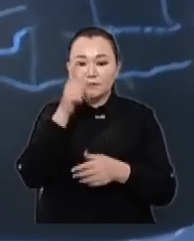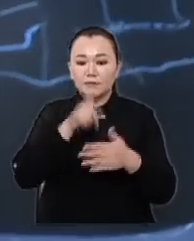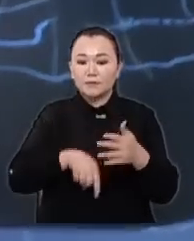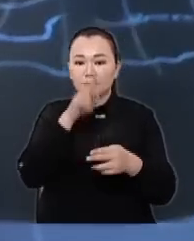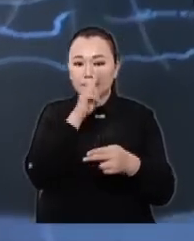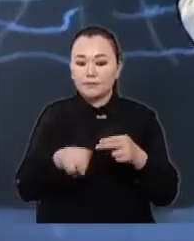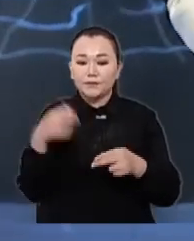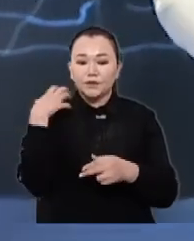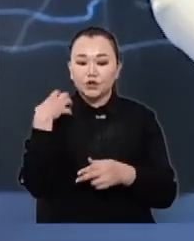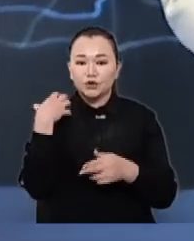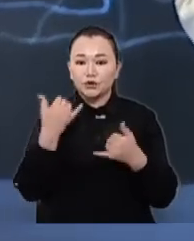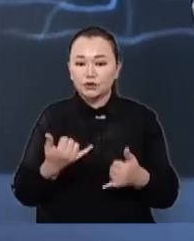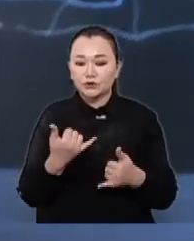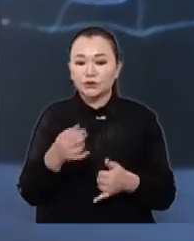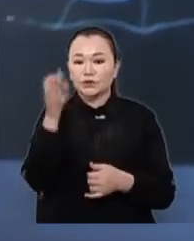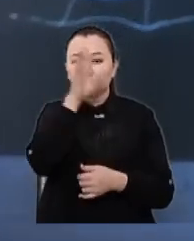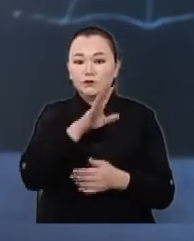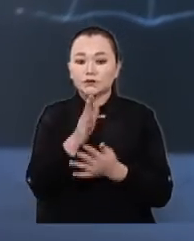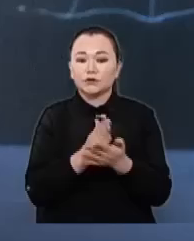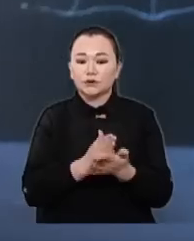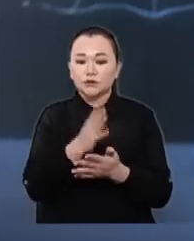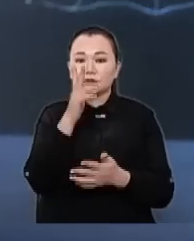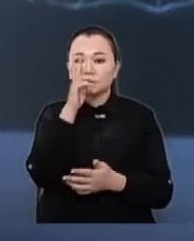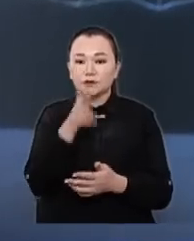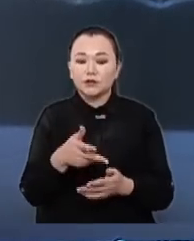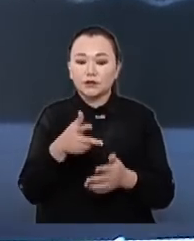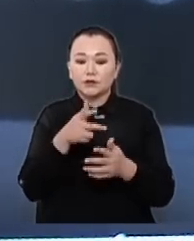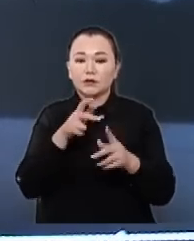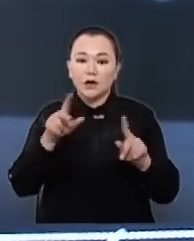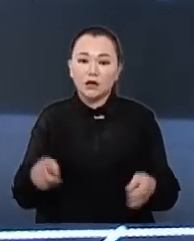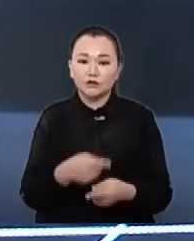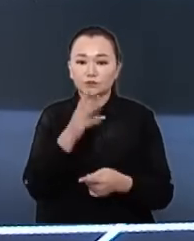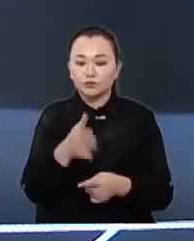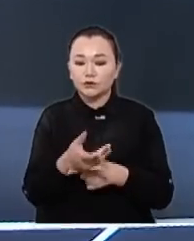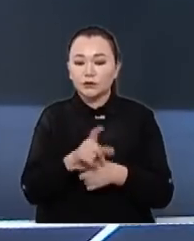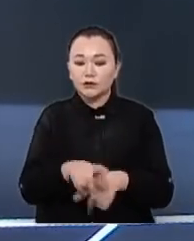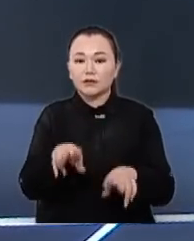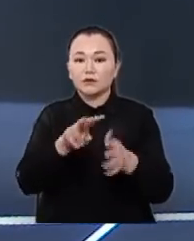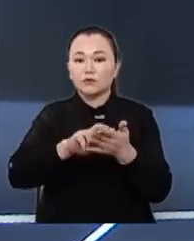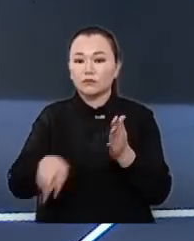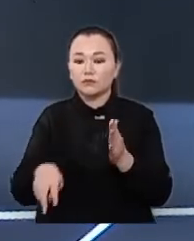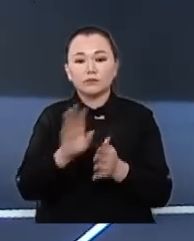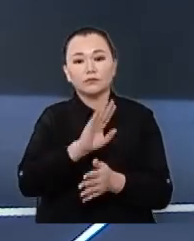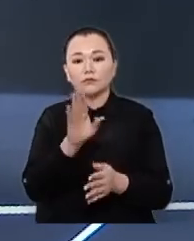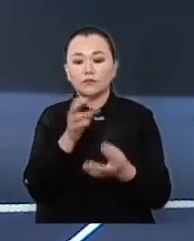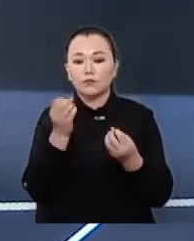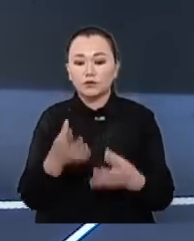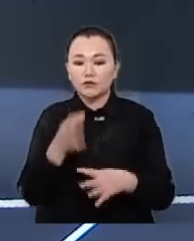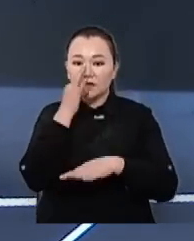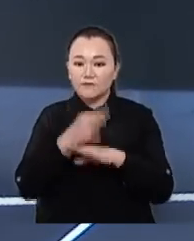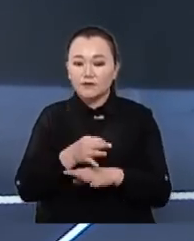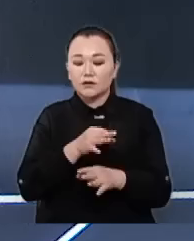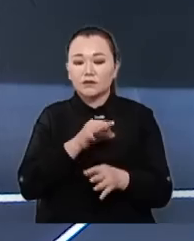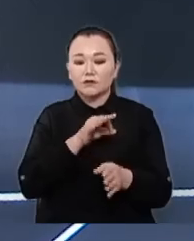жоғалтқан шенеуніктер енді мемлекеттік қызметтен 3 жылға шеттетіледі. Бұл отставка емес, тек жүктелген